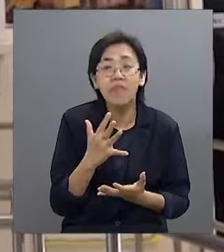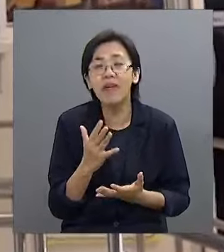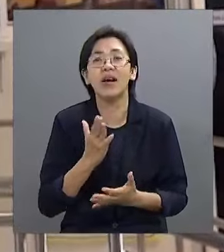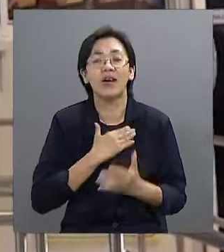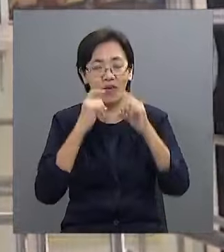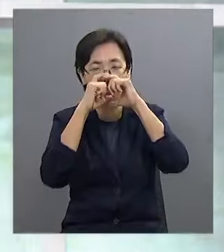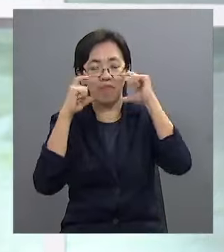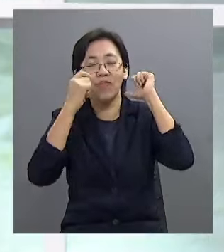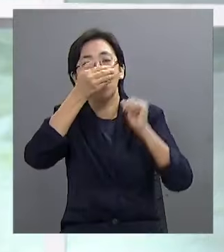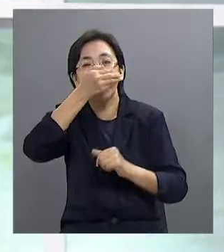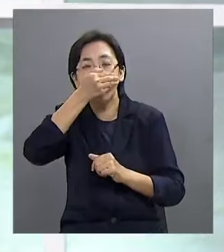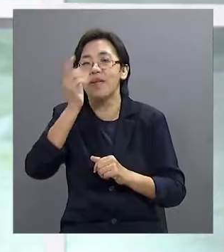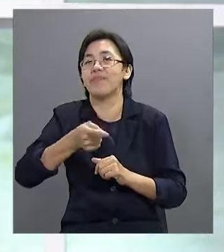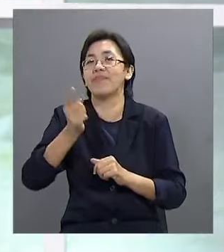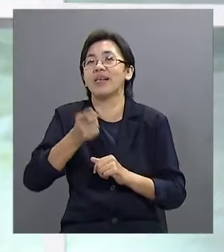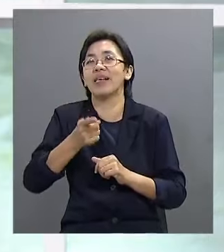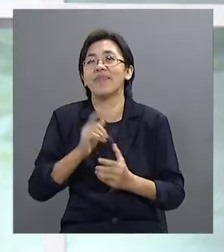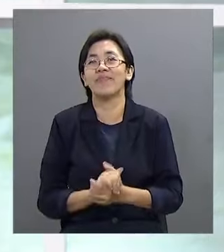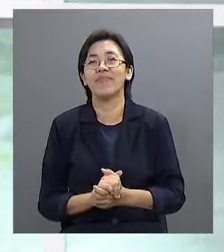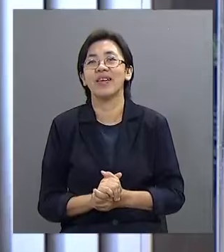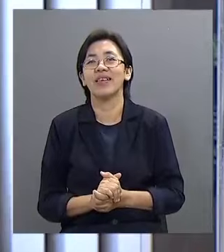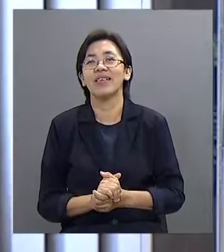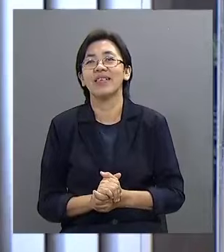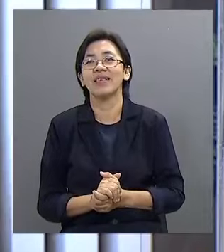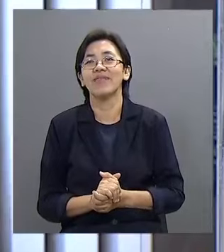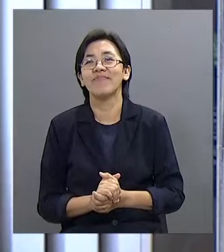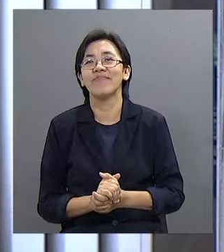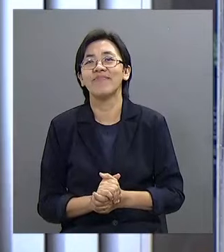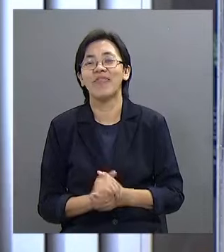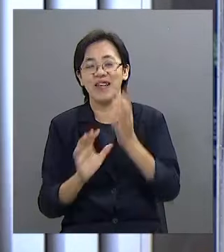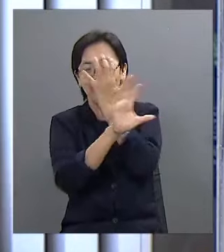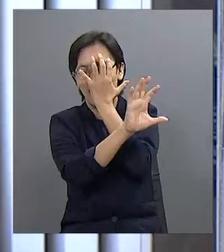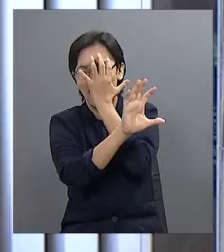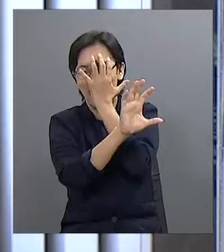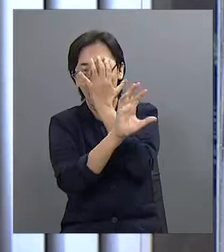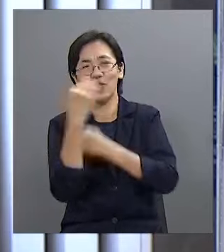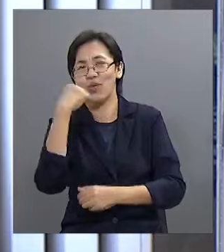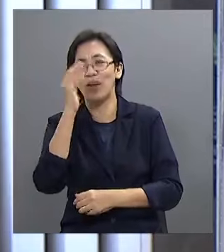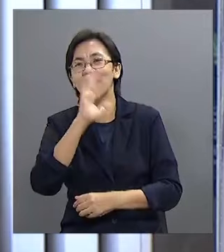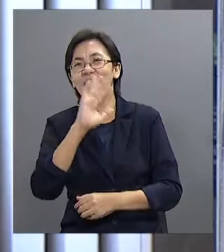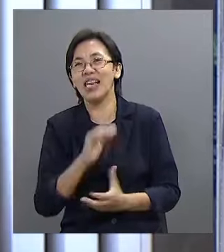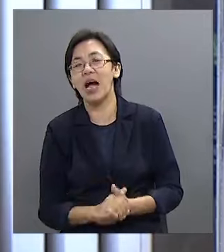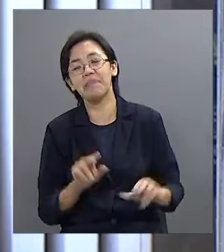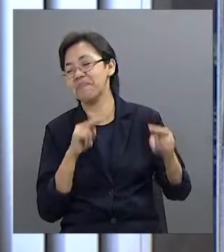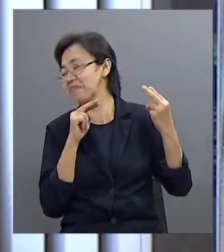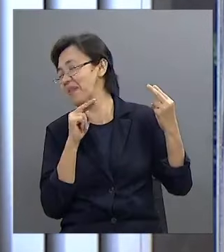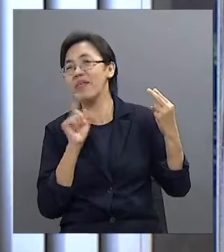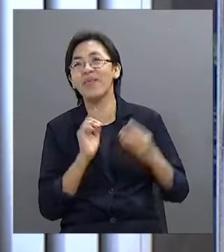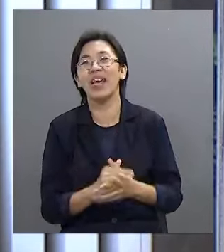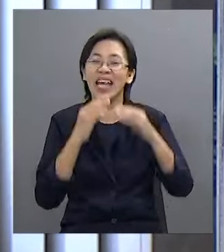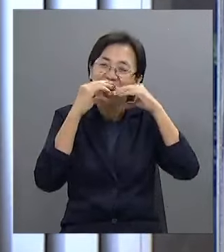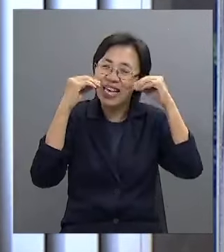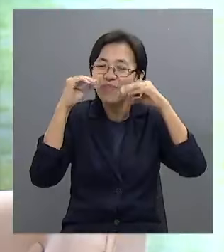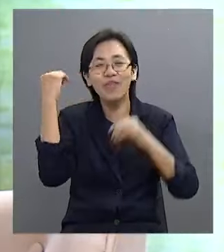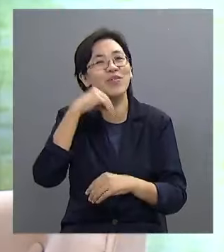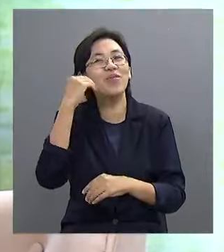ากัน ชุดประจำวันฮะอันนี้มันใส่ประจำอยู่แล้วคุณนะ อุ้ยพี่ปูเป้บอกใส่ประจำอยู่แล้ว หมายถึงว่ายิ้มไงหน้ากากยิ้